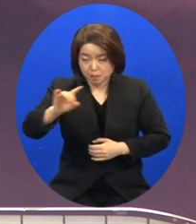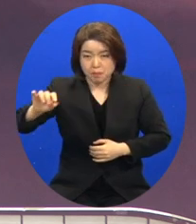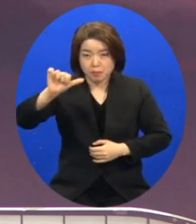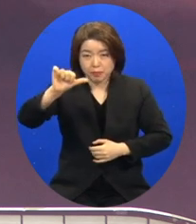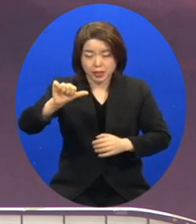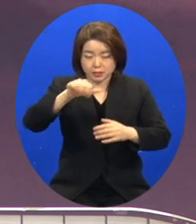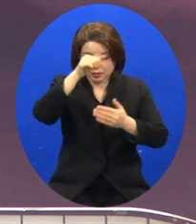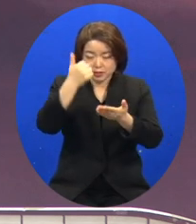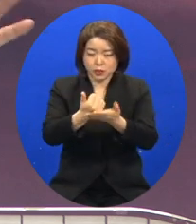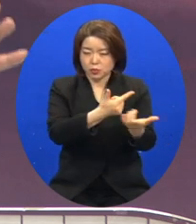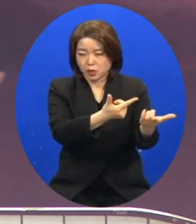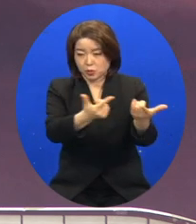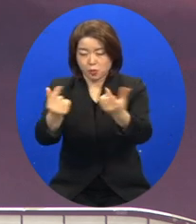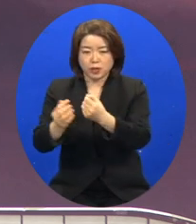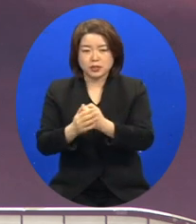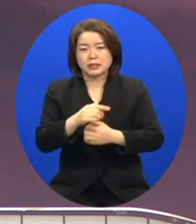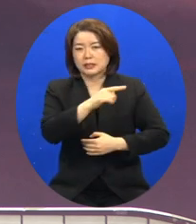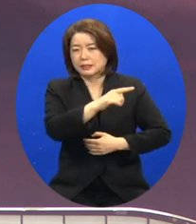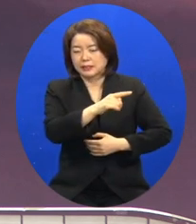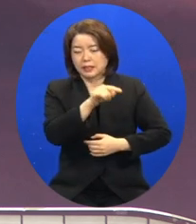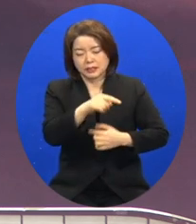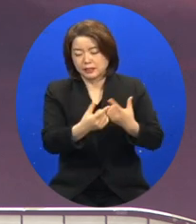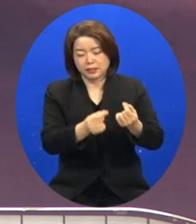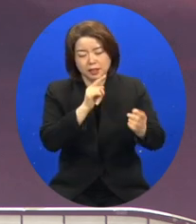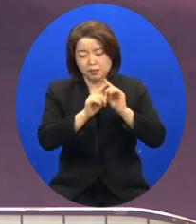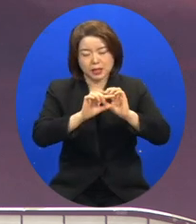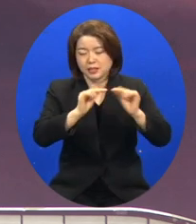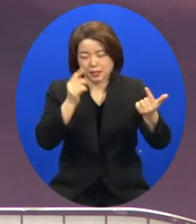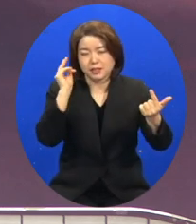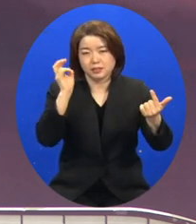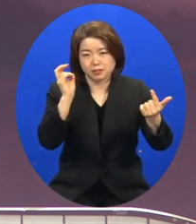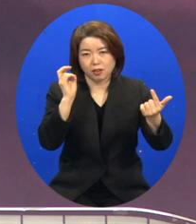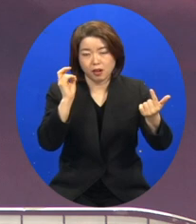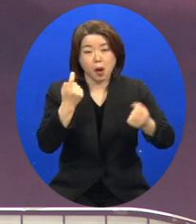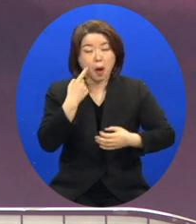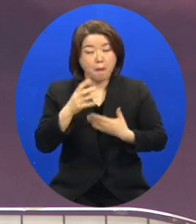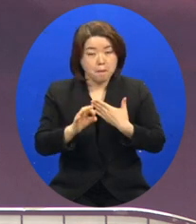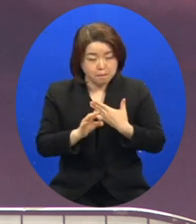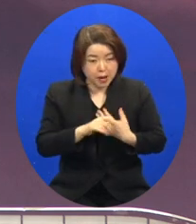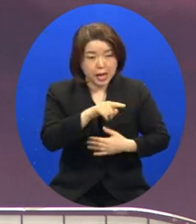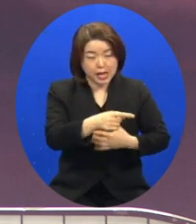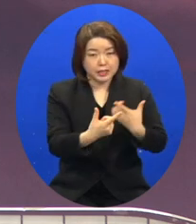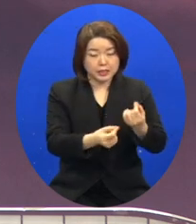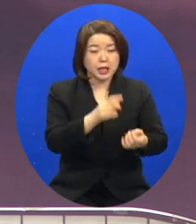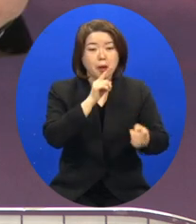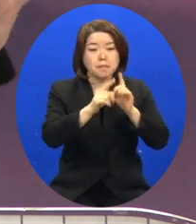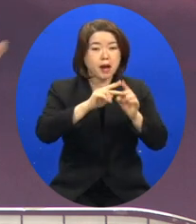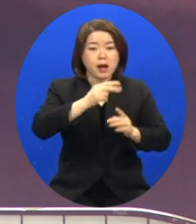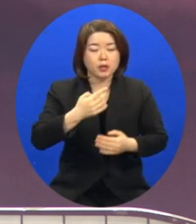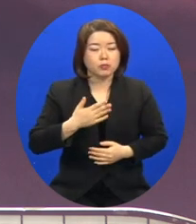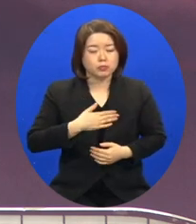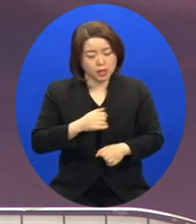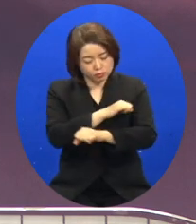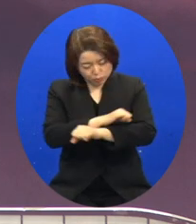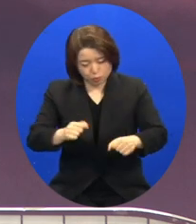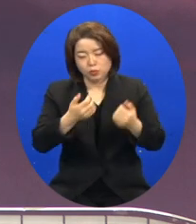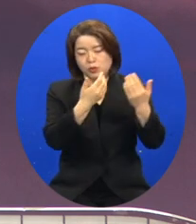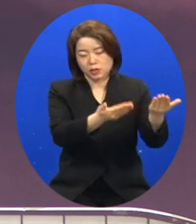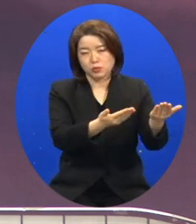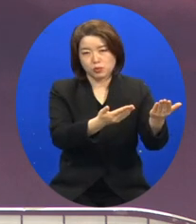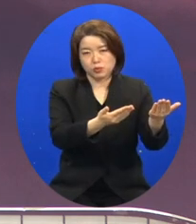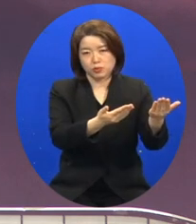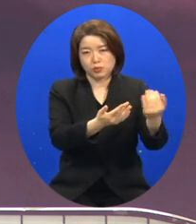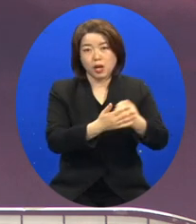그 형제가 그렇게 말했을 리가 없습니다 만약에 그렇게 말을 했다 하더라도 나는 용서 할 겁니다